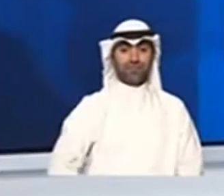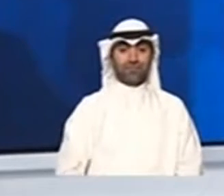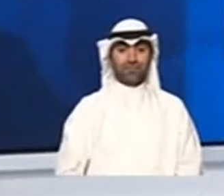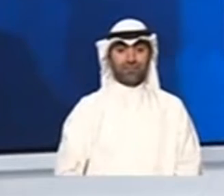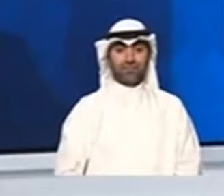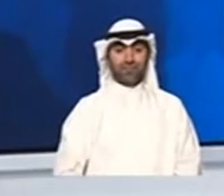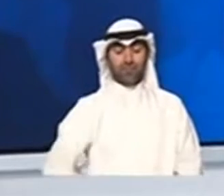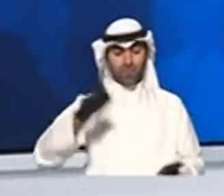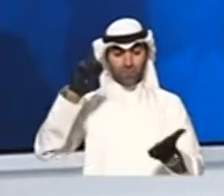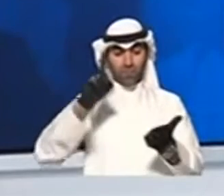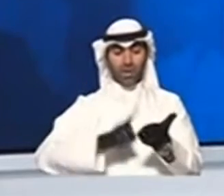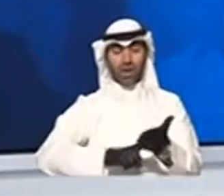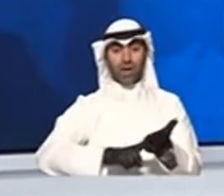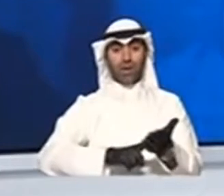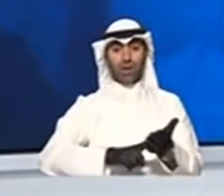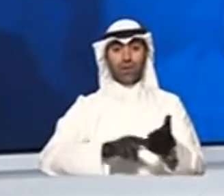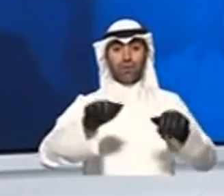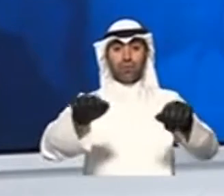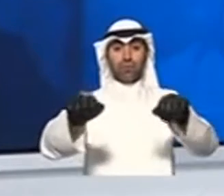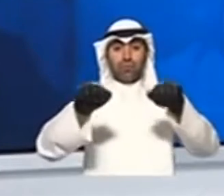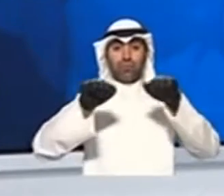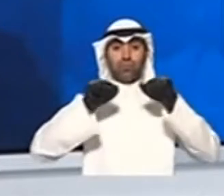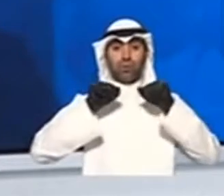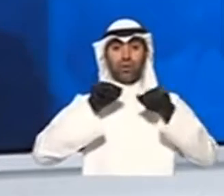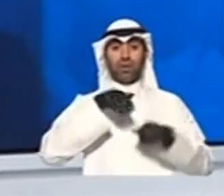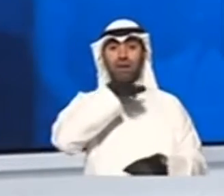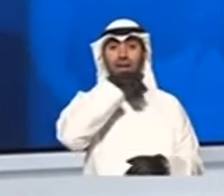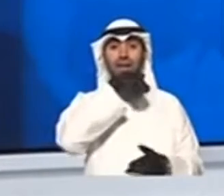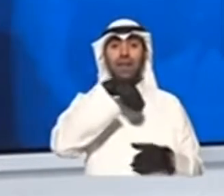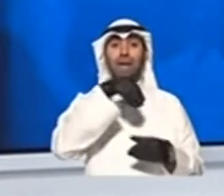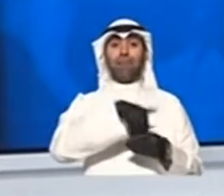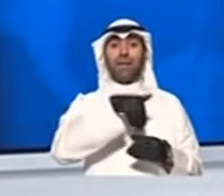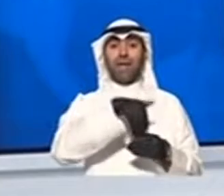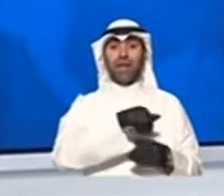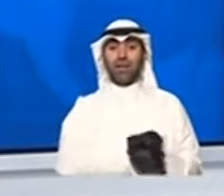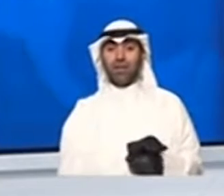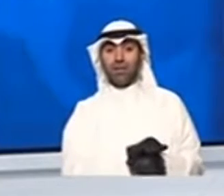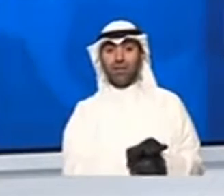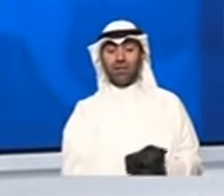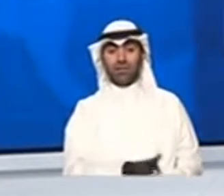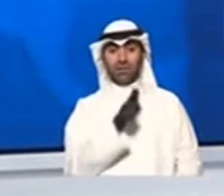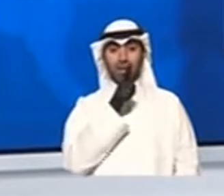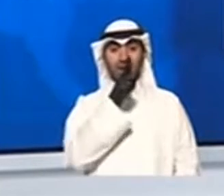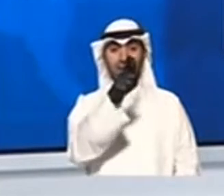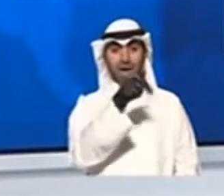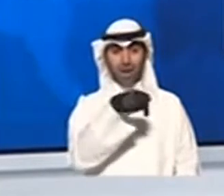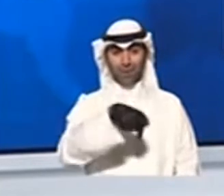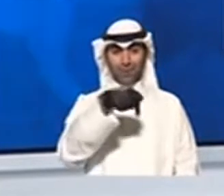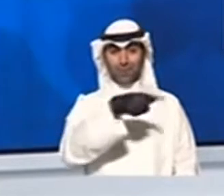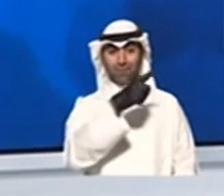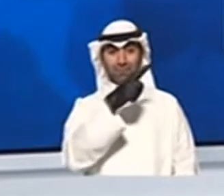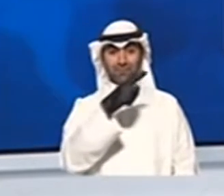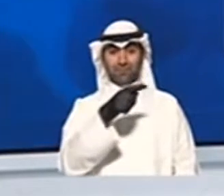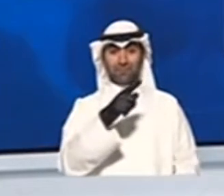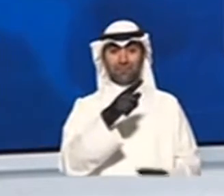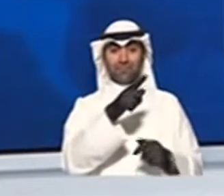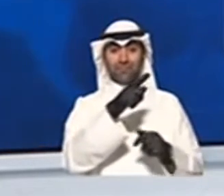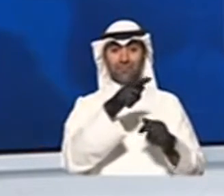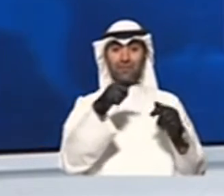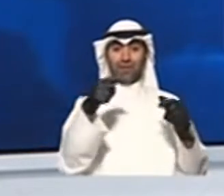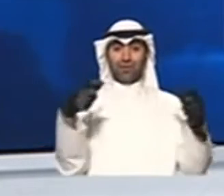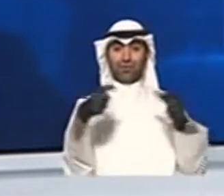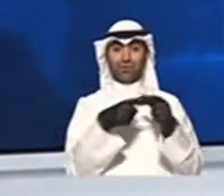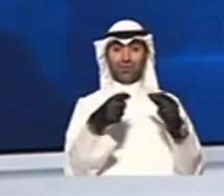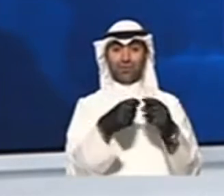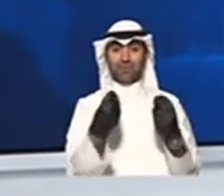أكد المدير العام للمؤسسة العامة للتأمينات الاجتماعية مشعل العثمان خلال اللقاء الذي قامته لجنة